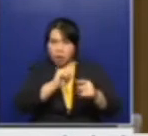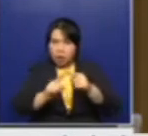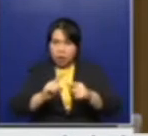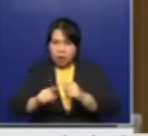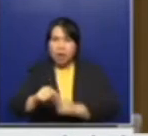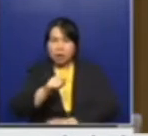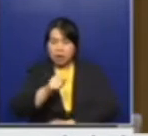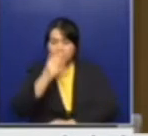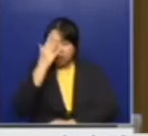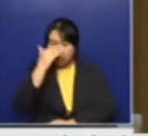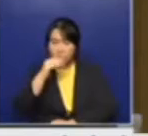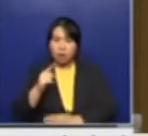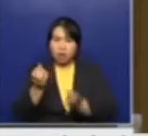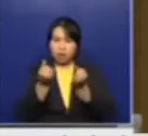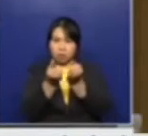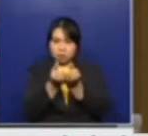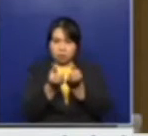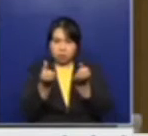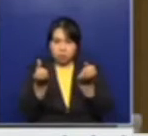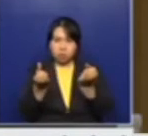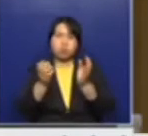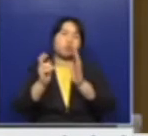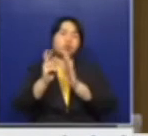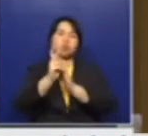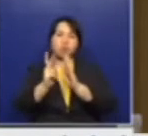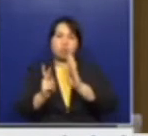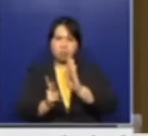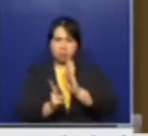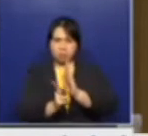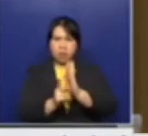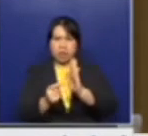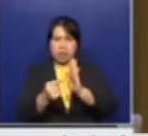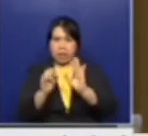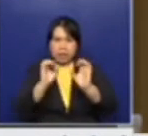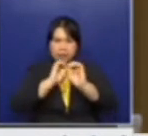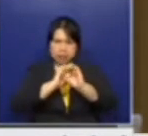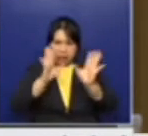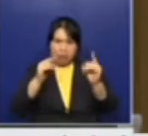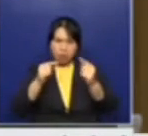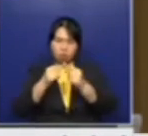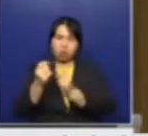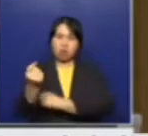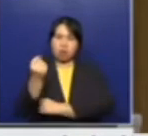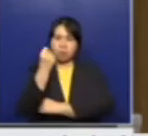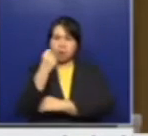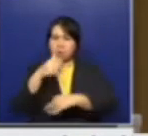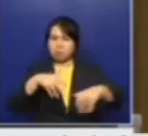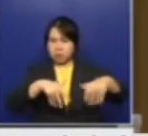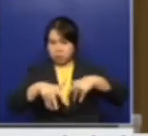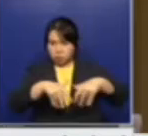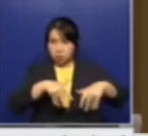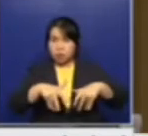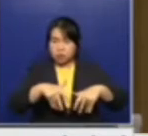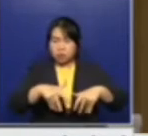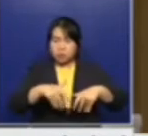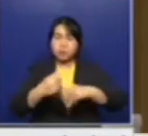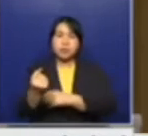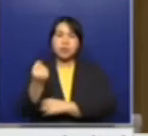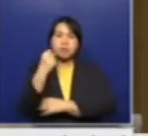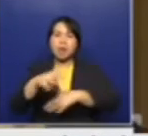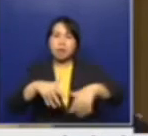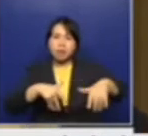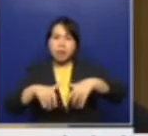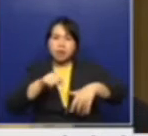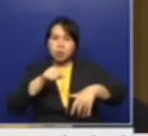เป็นกฎหมายที่บ่งบอกถึงอำนาจของประชาชนอำนาจของประชาชนที่ส